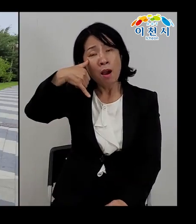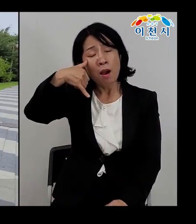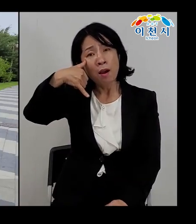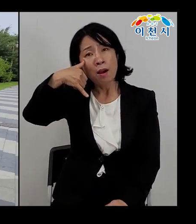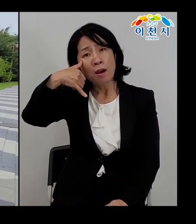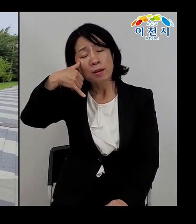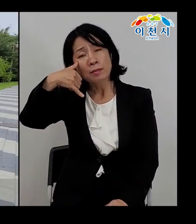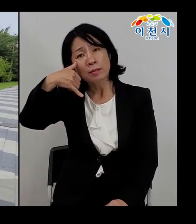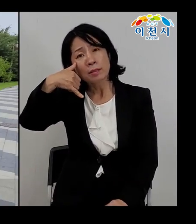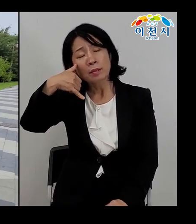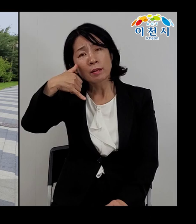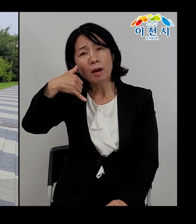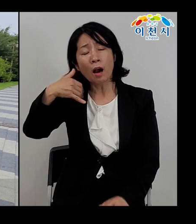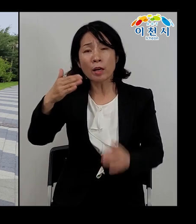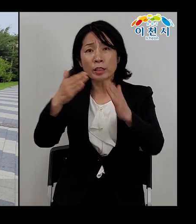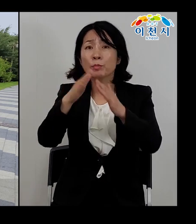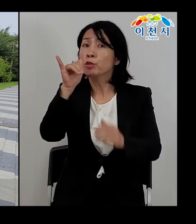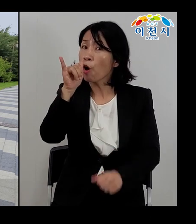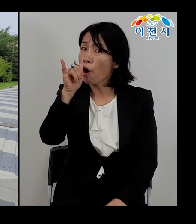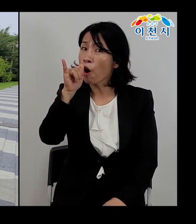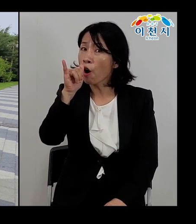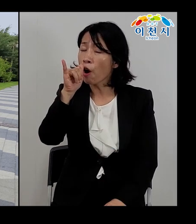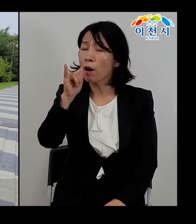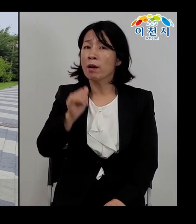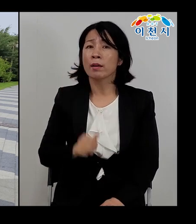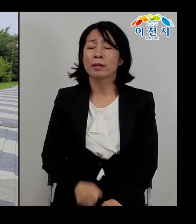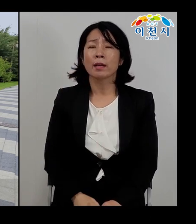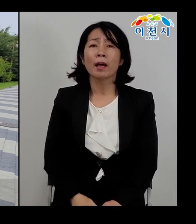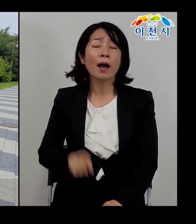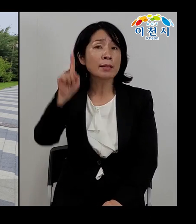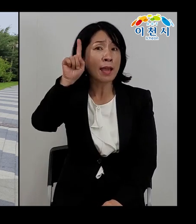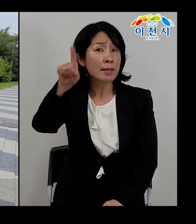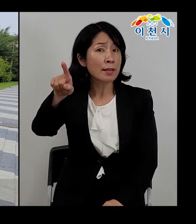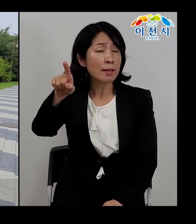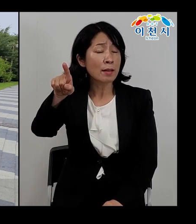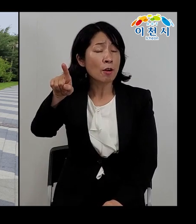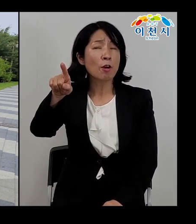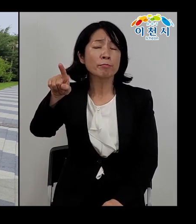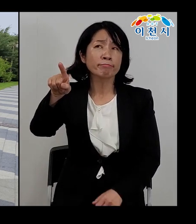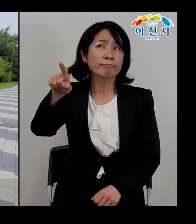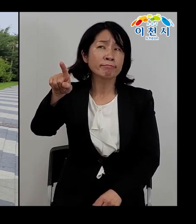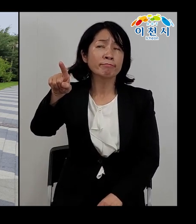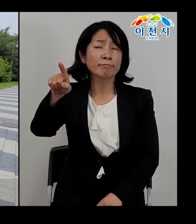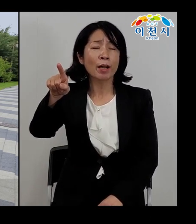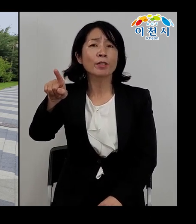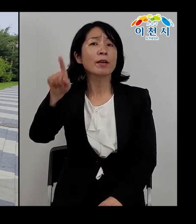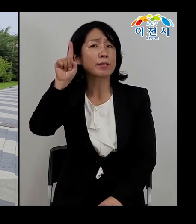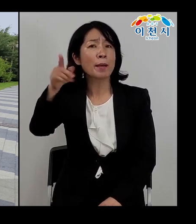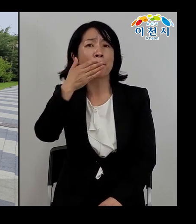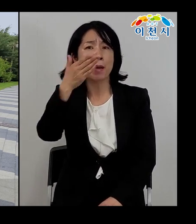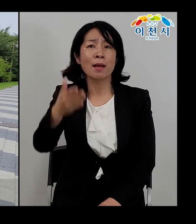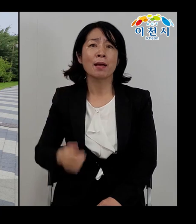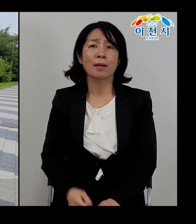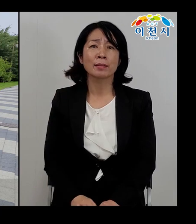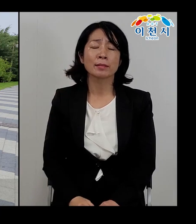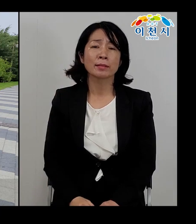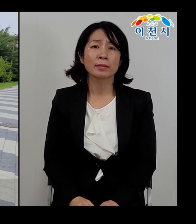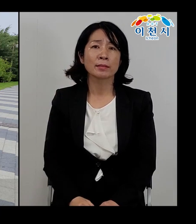여보세요? 아, 지금 나왔어요? 내일요? 네,